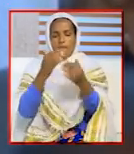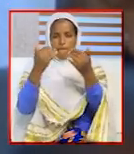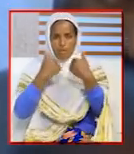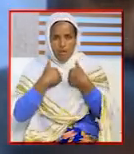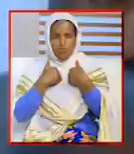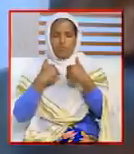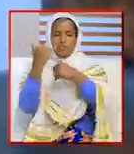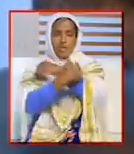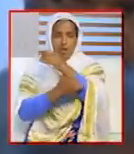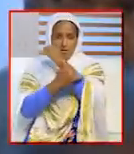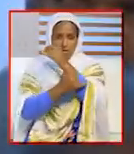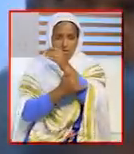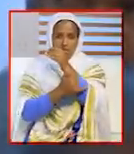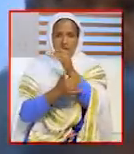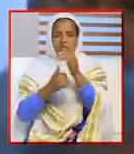በነበርኩበት ሀገር